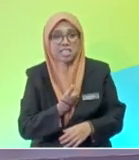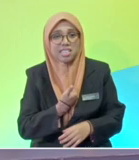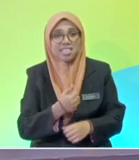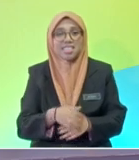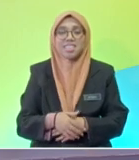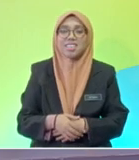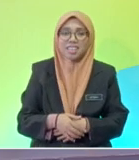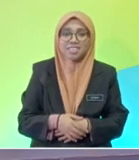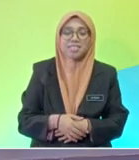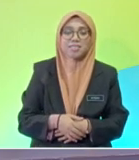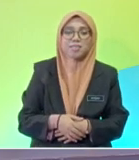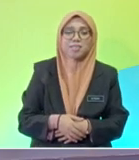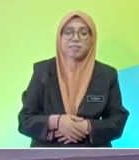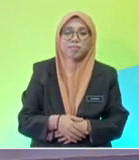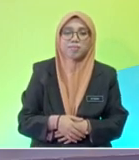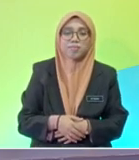tantangan lah